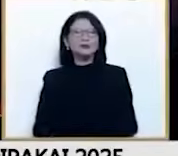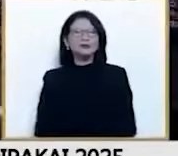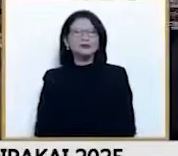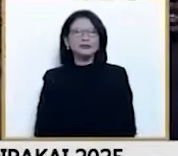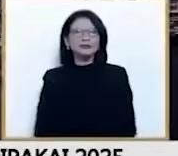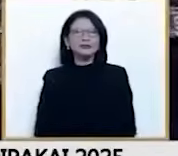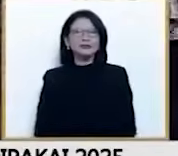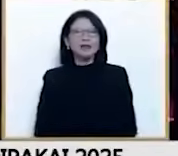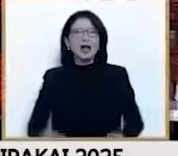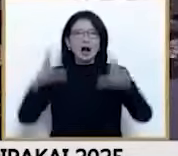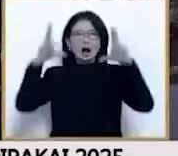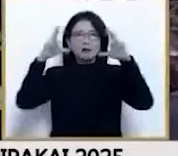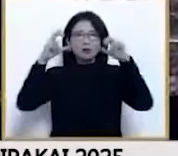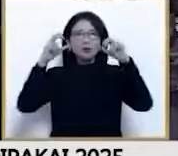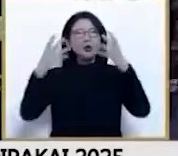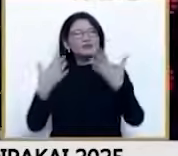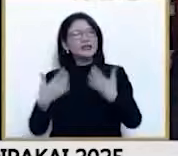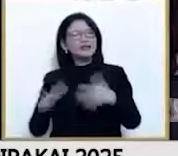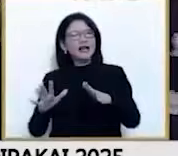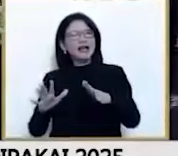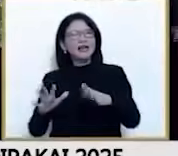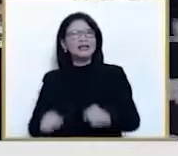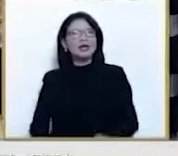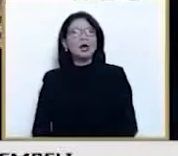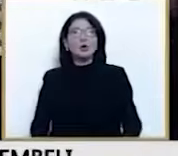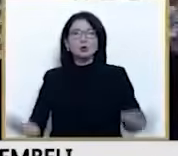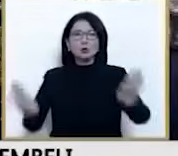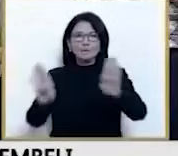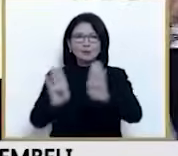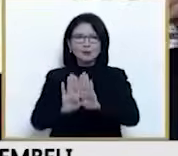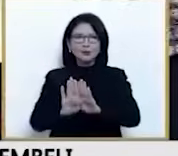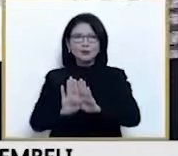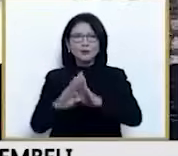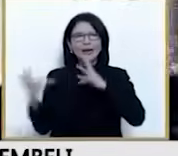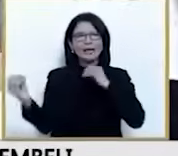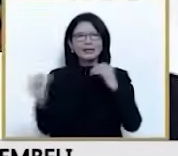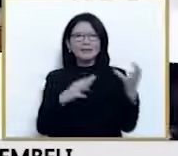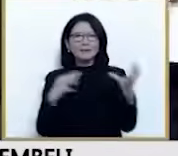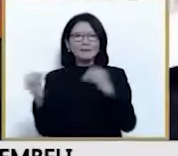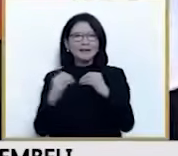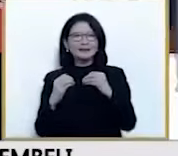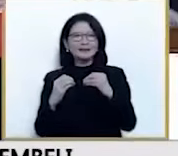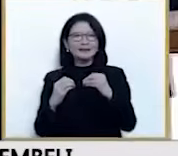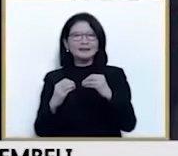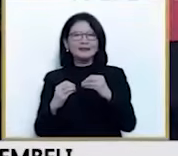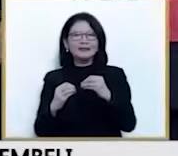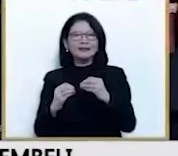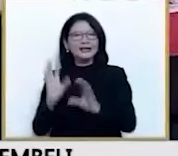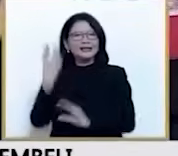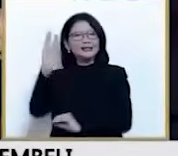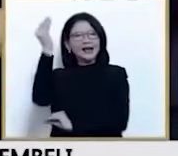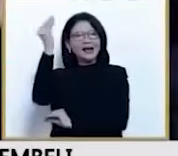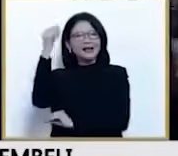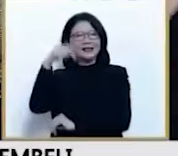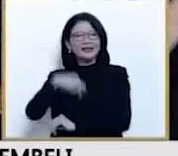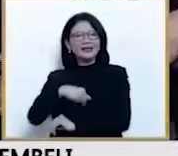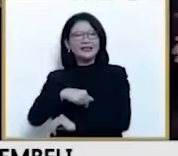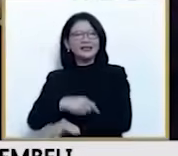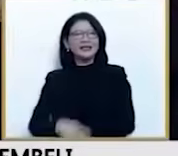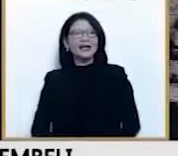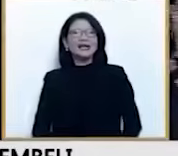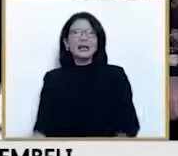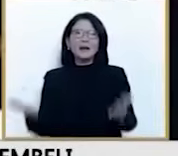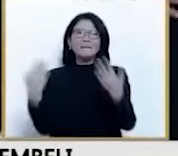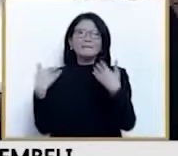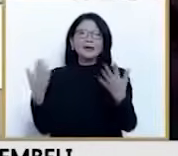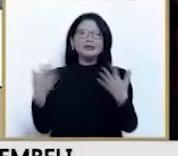Baik, sesi foto bersama sudah dilakukan dan untuk menutup rangkaian debat Pilkada DKI Jakarta, kami mengajak